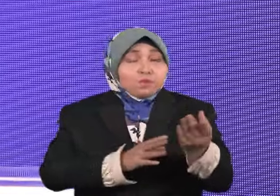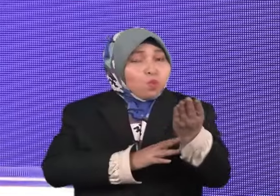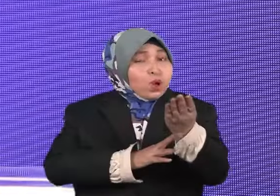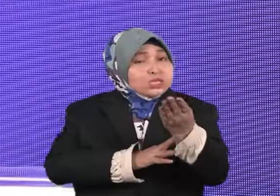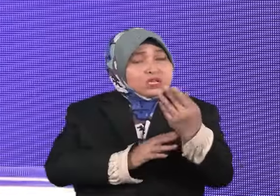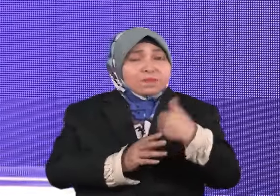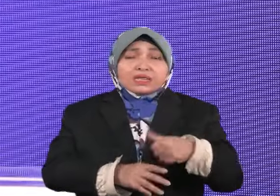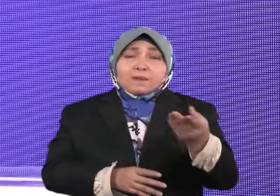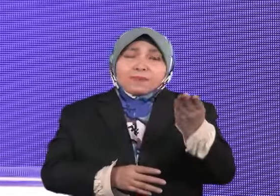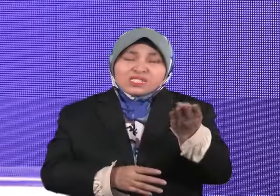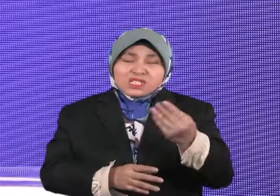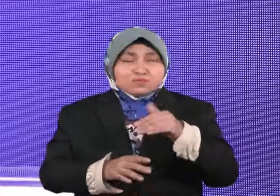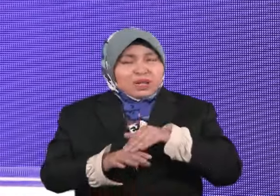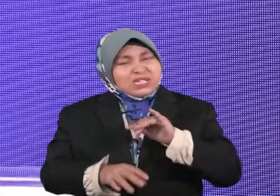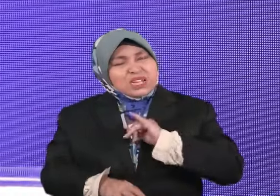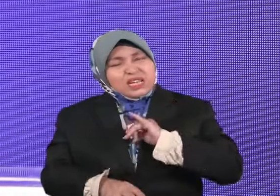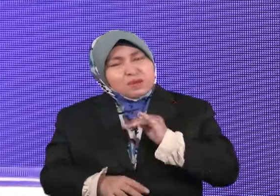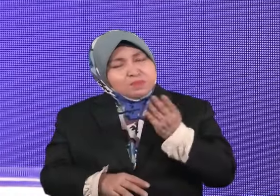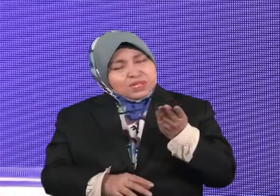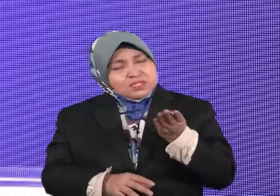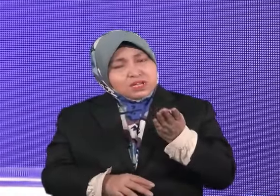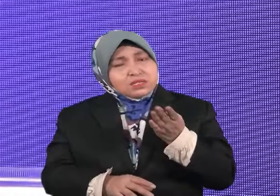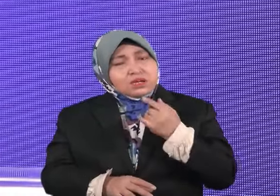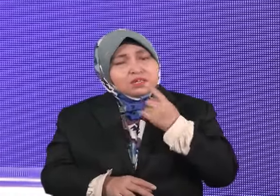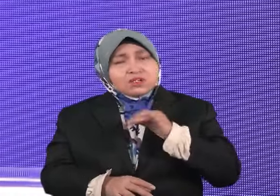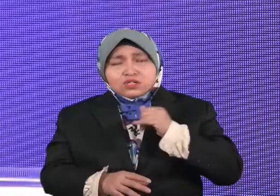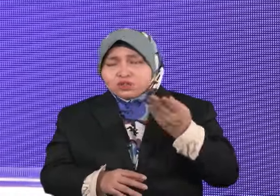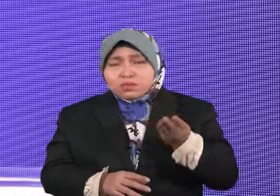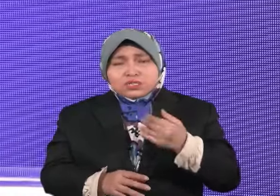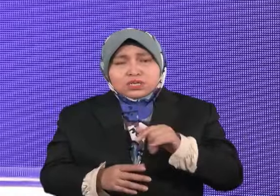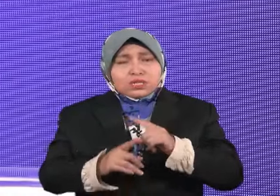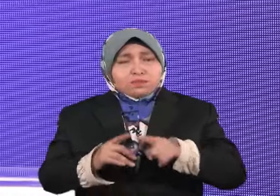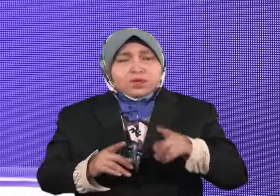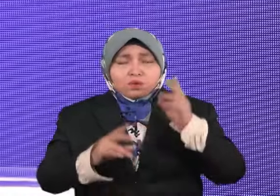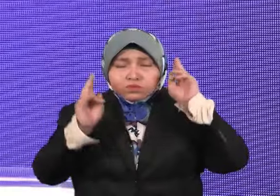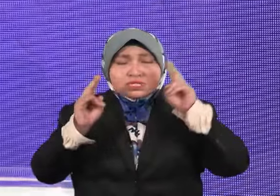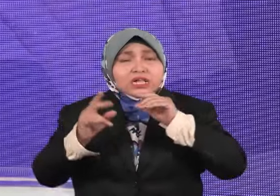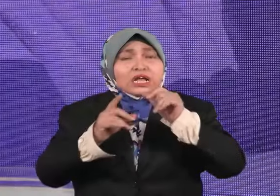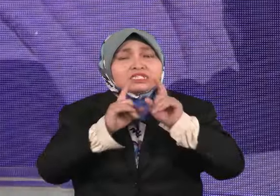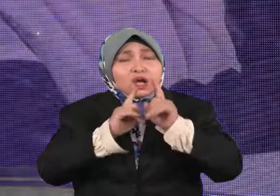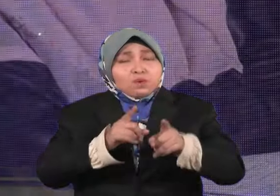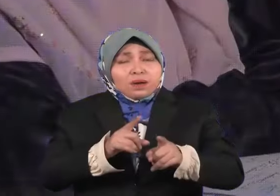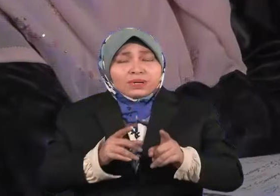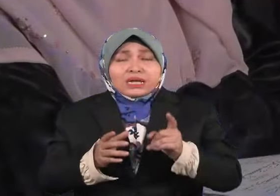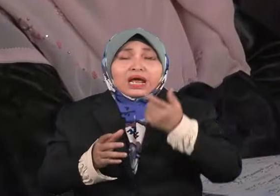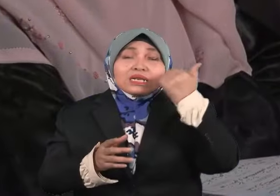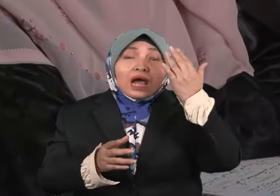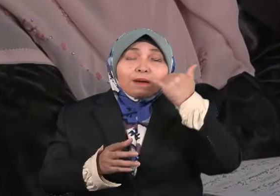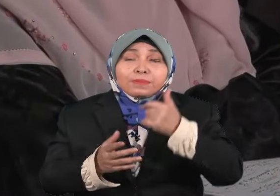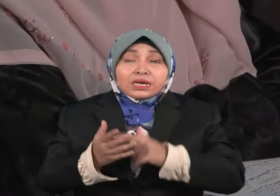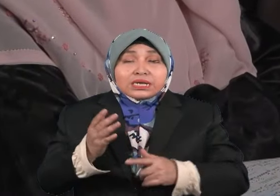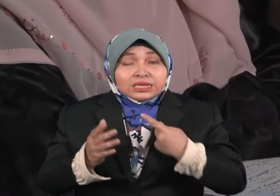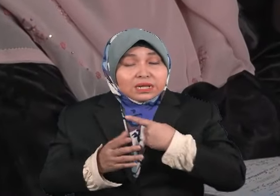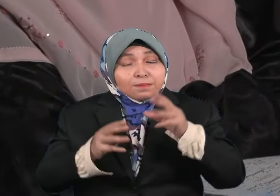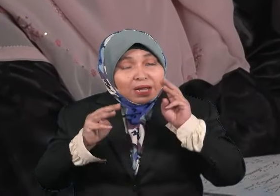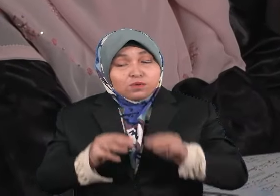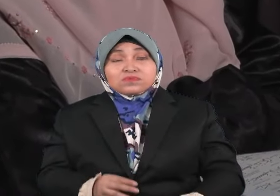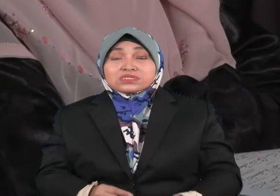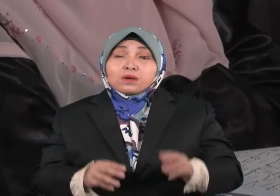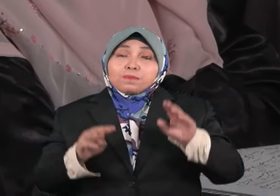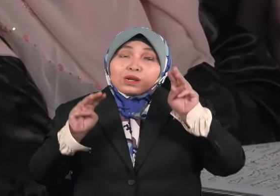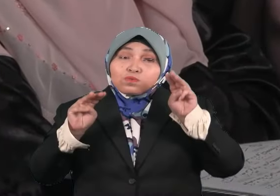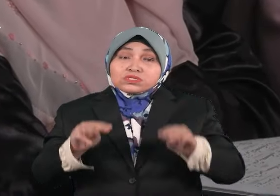orang message kepada saya kan. Ya, message kepada saya, dia kata saya dah message Ustaz tapi Ustaz tak jawab. Kan? Kerana apa? Kerana kita manusia memang lemah.